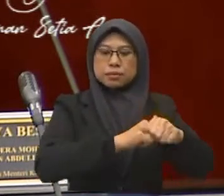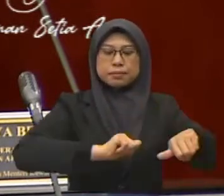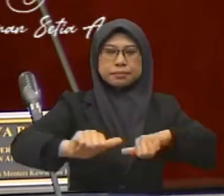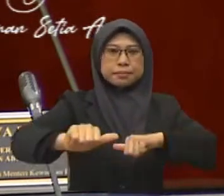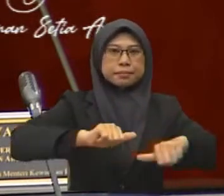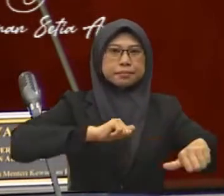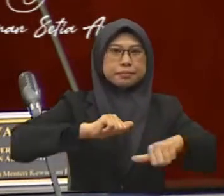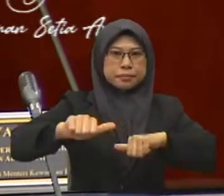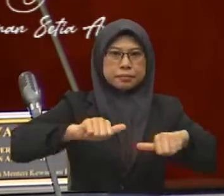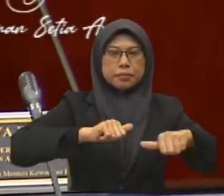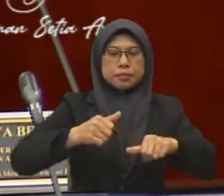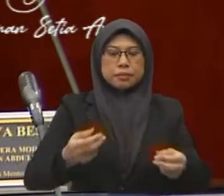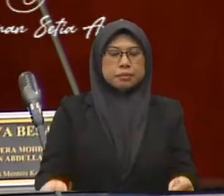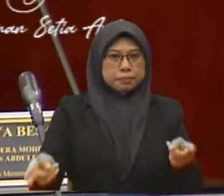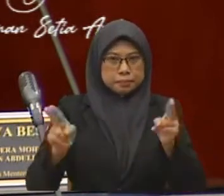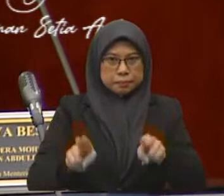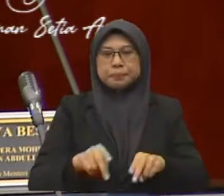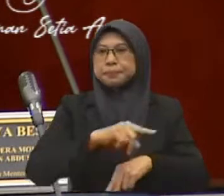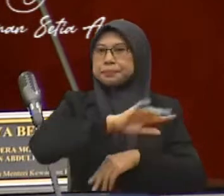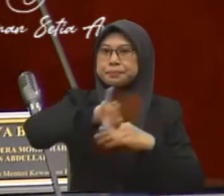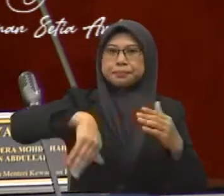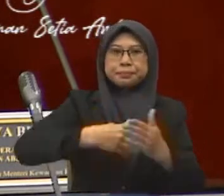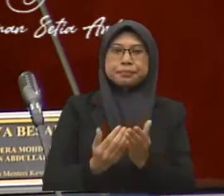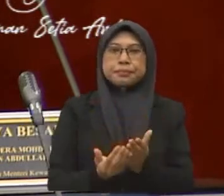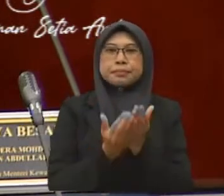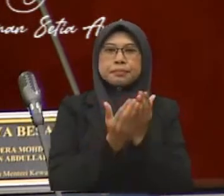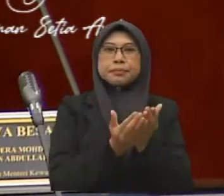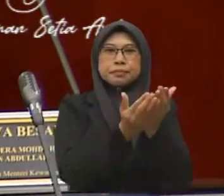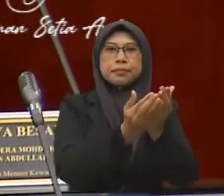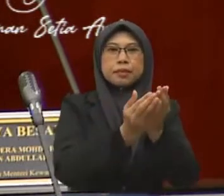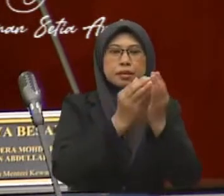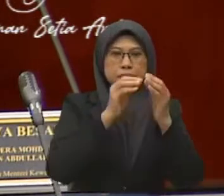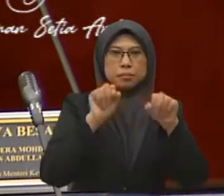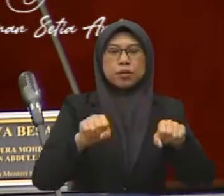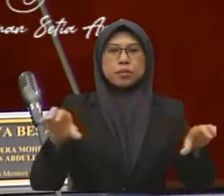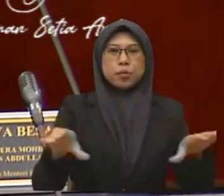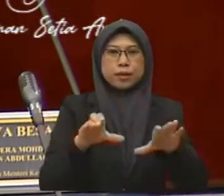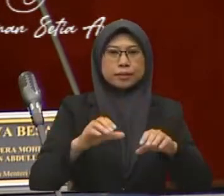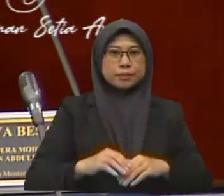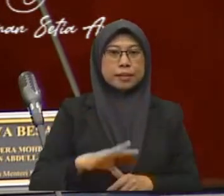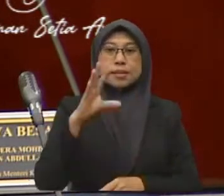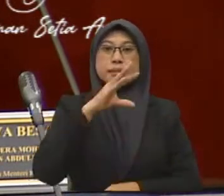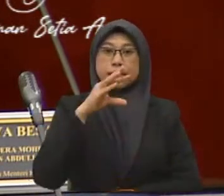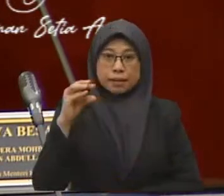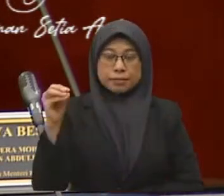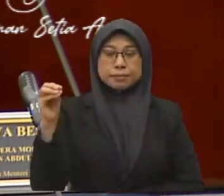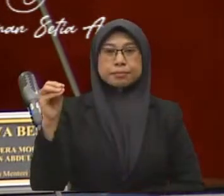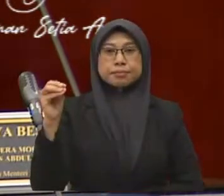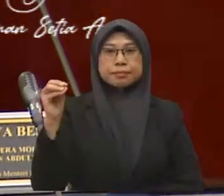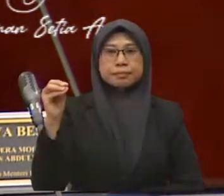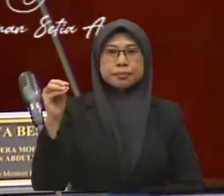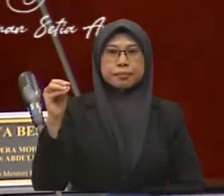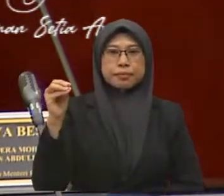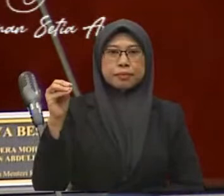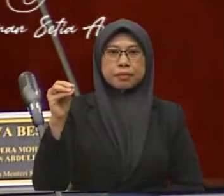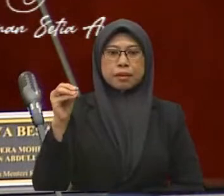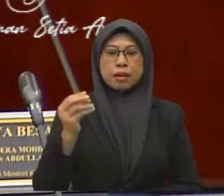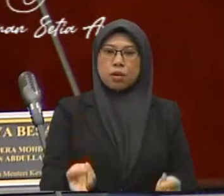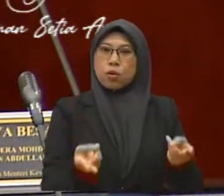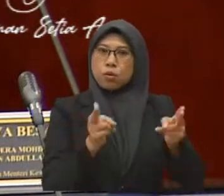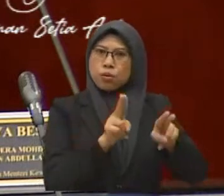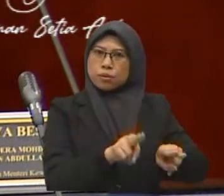aktiviti dan kontrak untuk kesemua kapal dapat dilaksanakan. Tambahan pula, kontrak